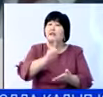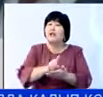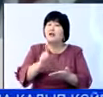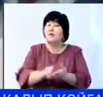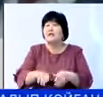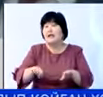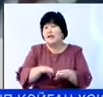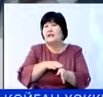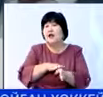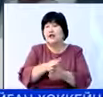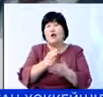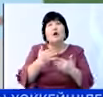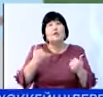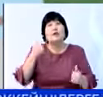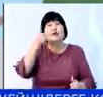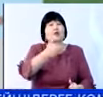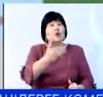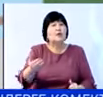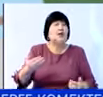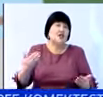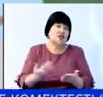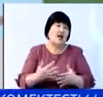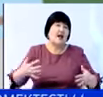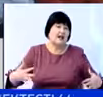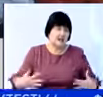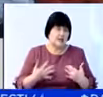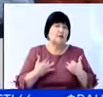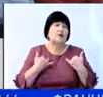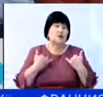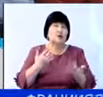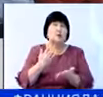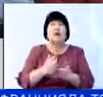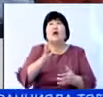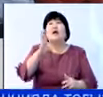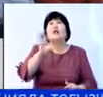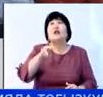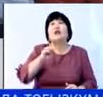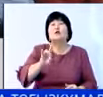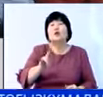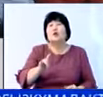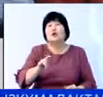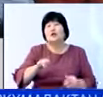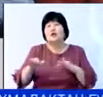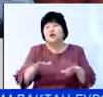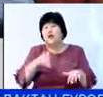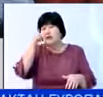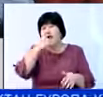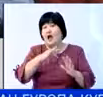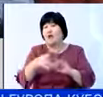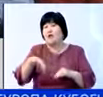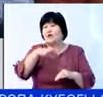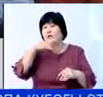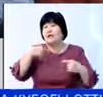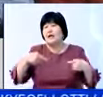бірге еңсеріп жүр. Биылғы жыл оларға жаңа серпін үстеп отыр. Волонтер жылына орай ауданымызда да біршама жұмыстар қазіргі күні басталып